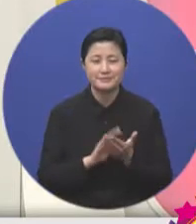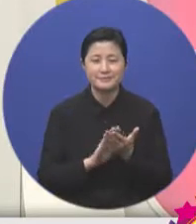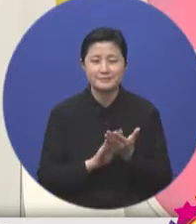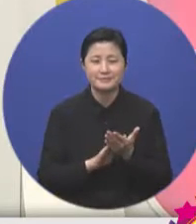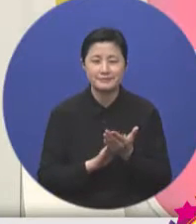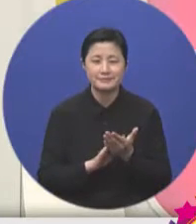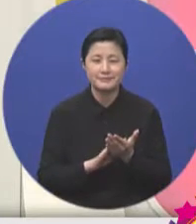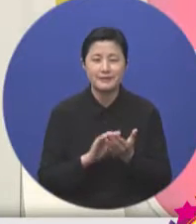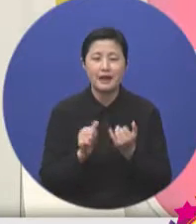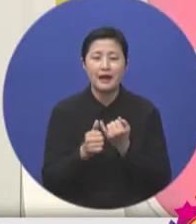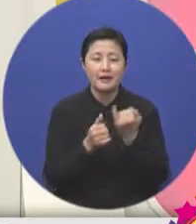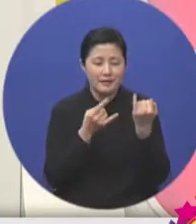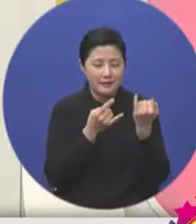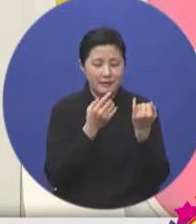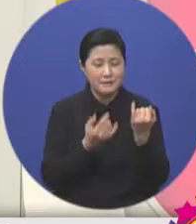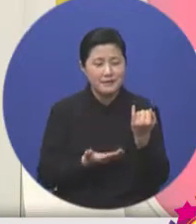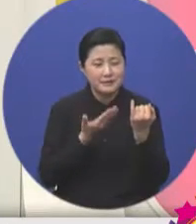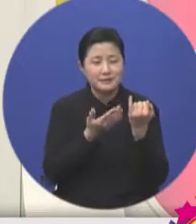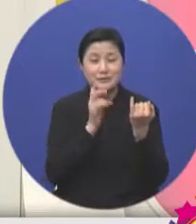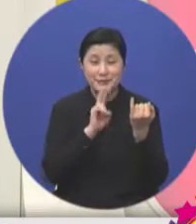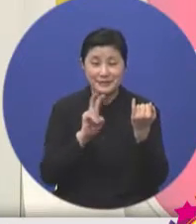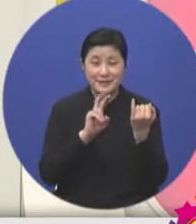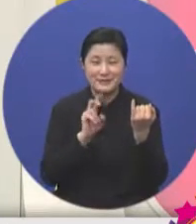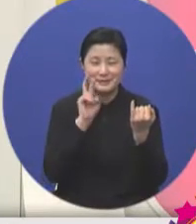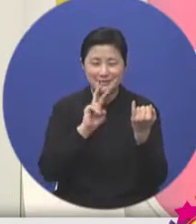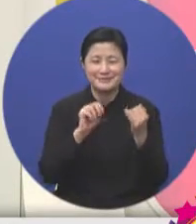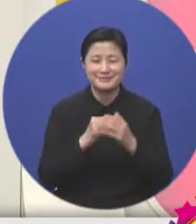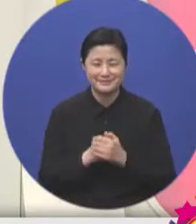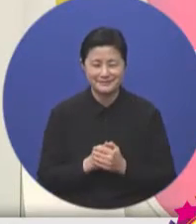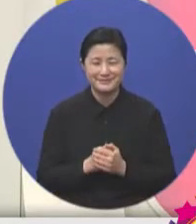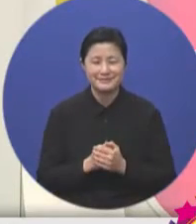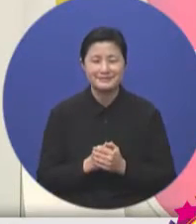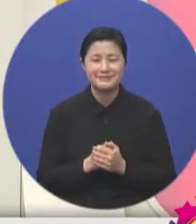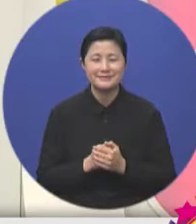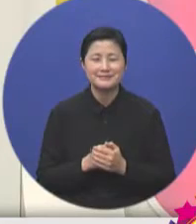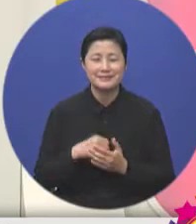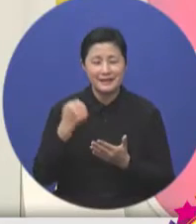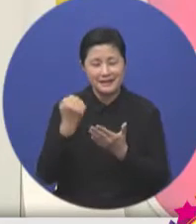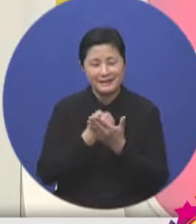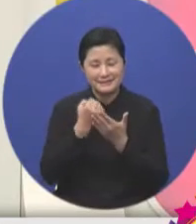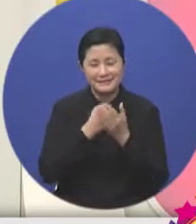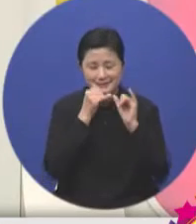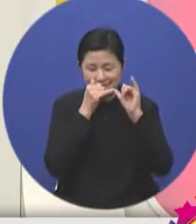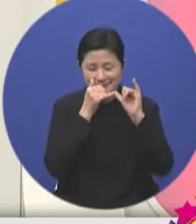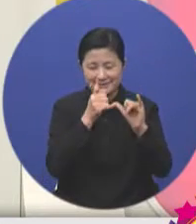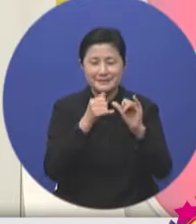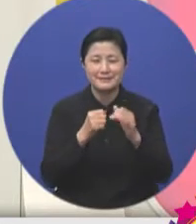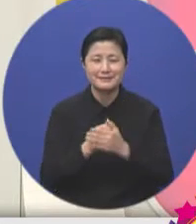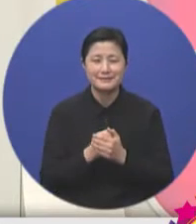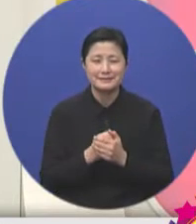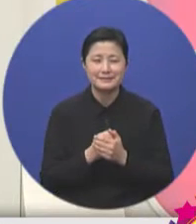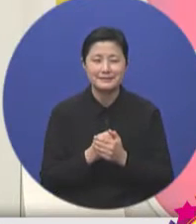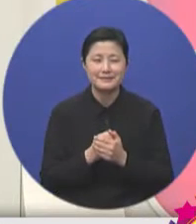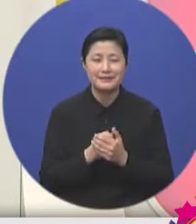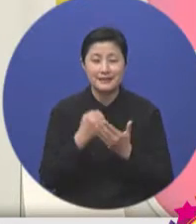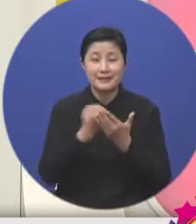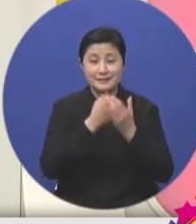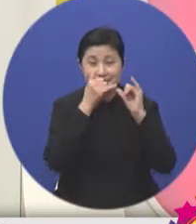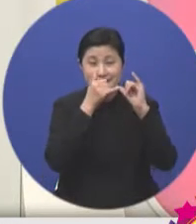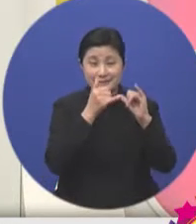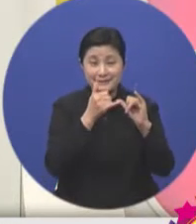아, 아내에게 바치는 노래. 예, 참 잘해주셨어요, 말씀. 자, 다음은요. 아차상 갑니다. 네. 오늘의